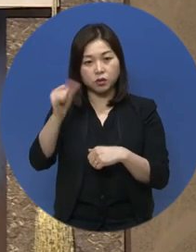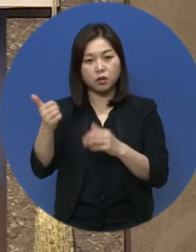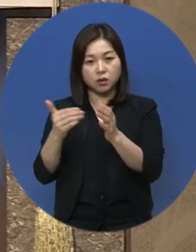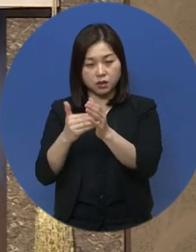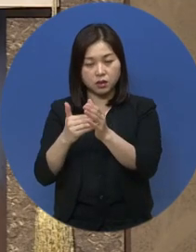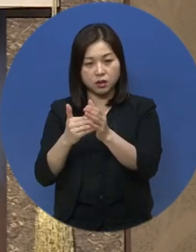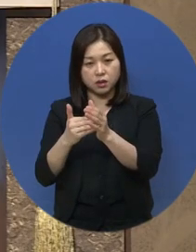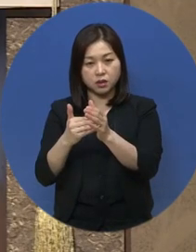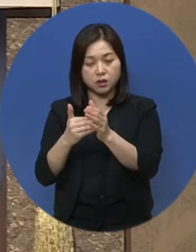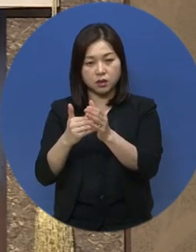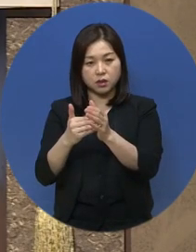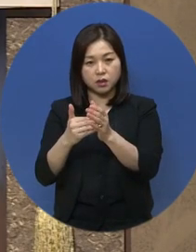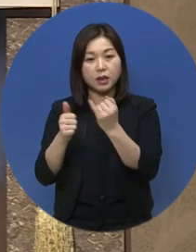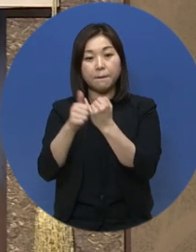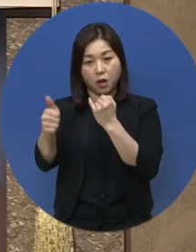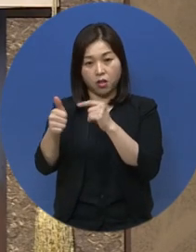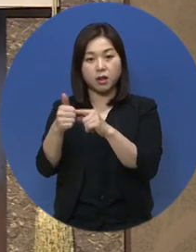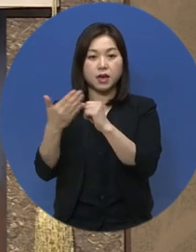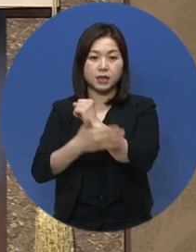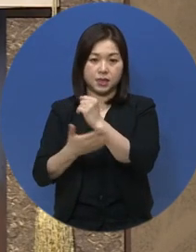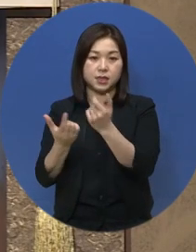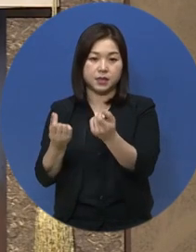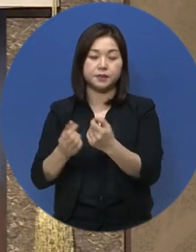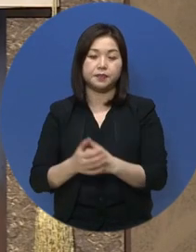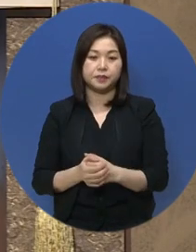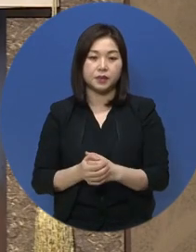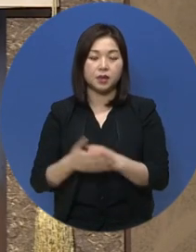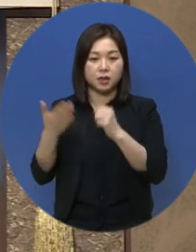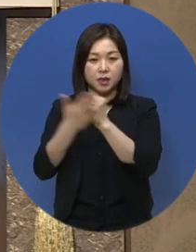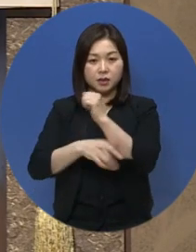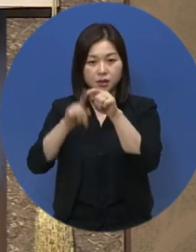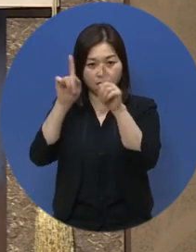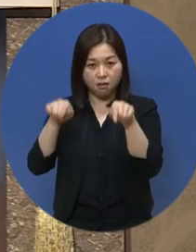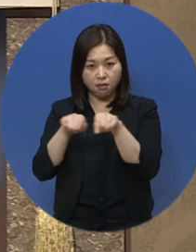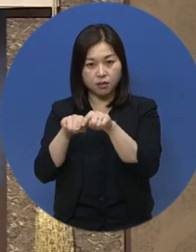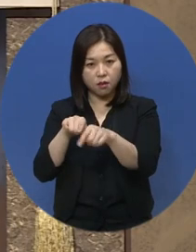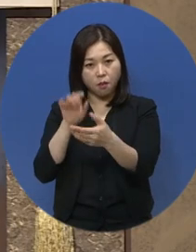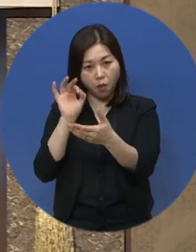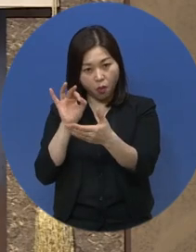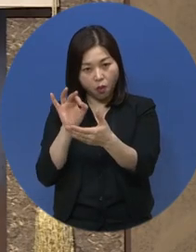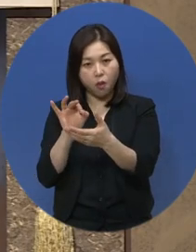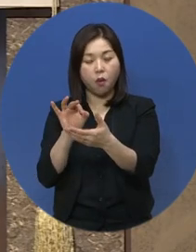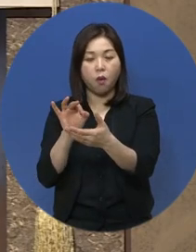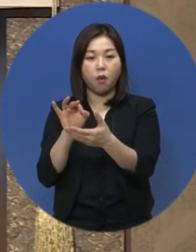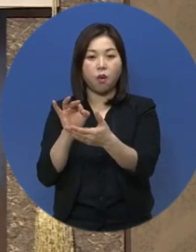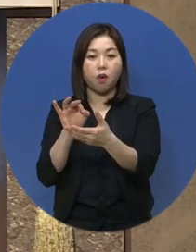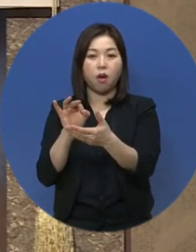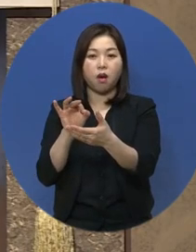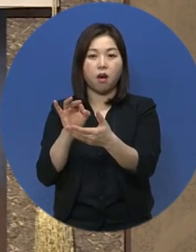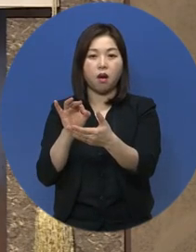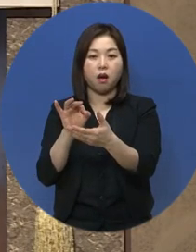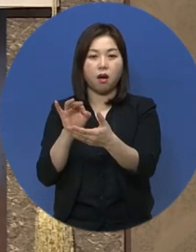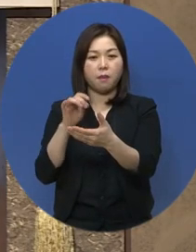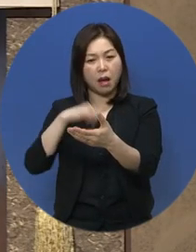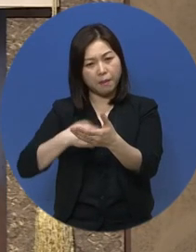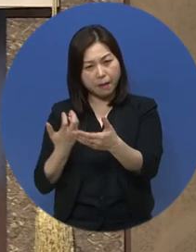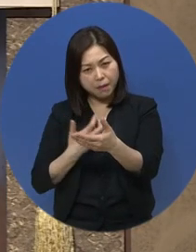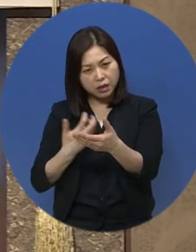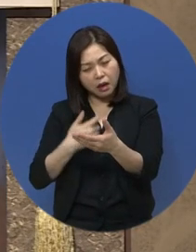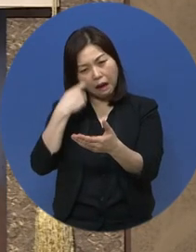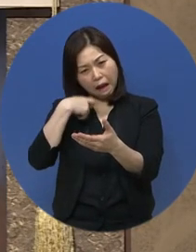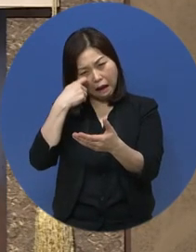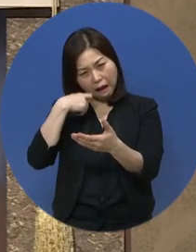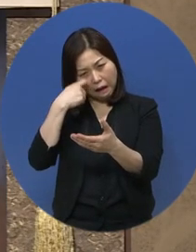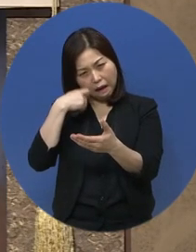하늘나라로 간 남편의 사진이었어요. 그 사진을 한참 뚫어지게 쳐다보고 막 가슴 미어지는 마음으로